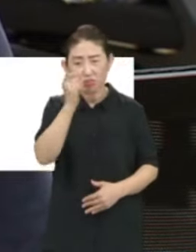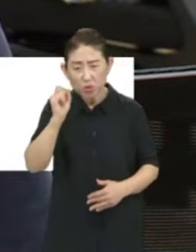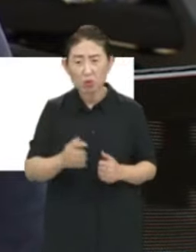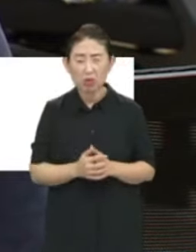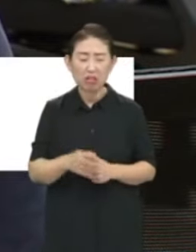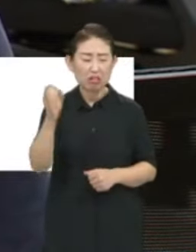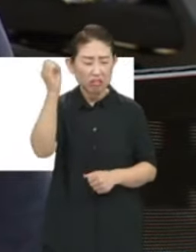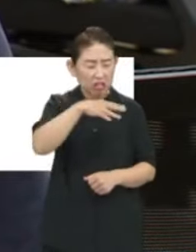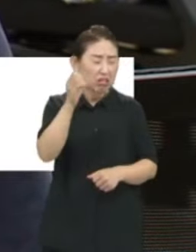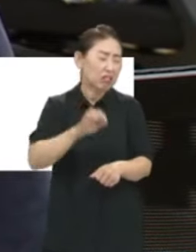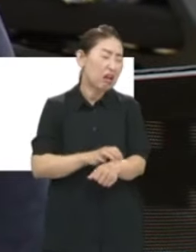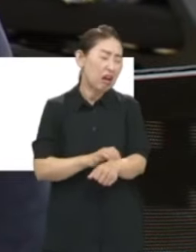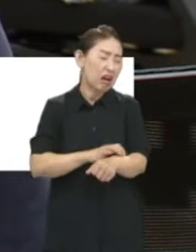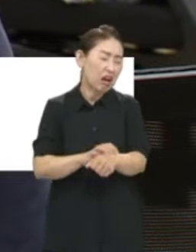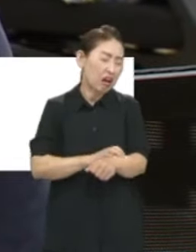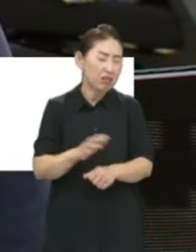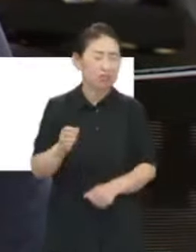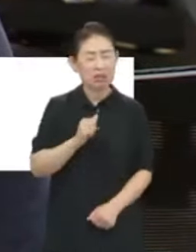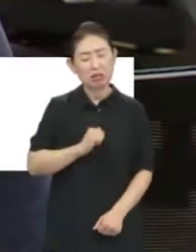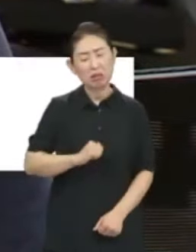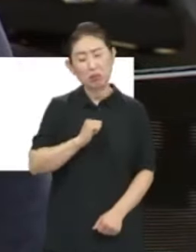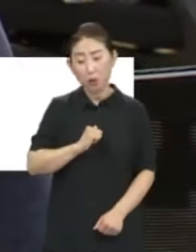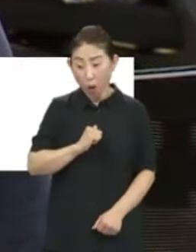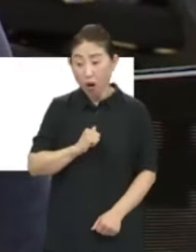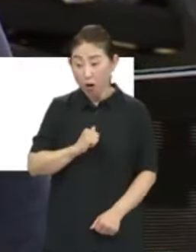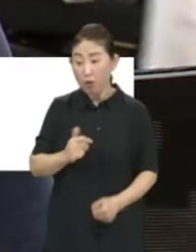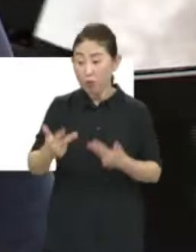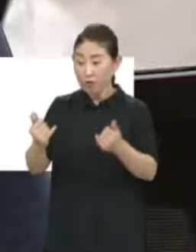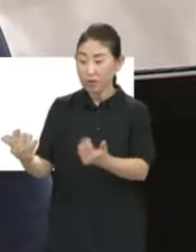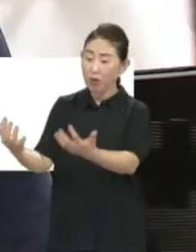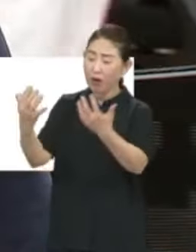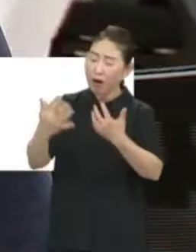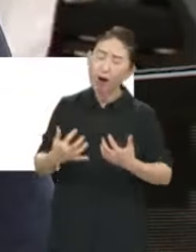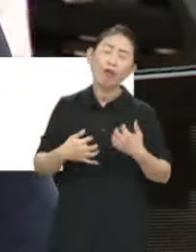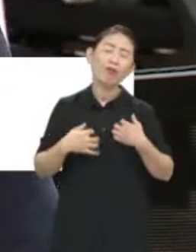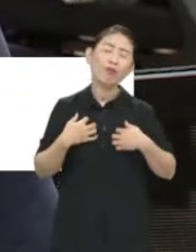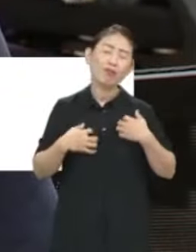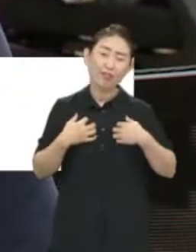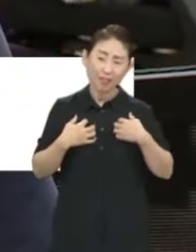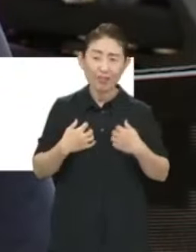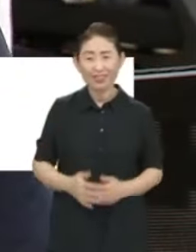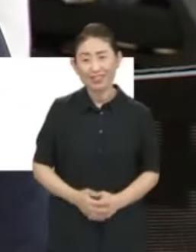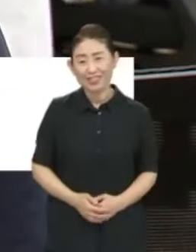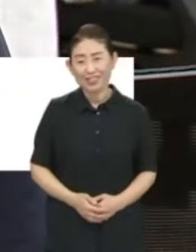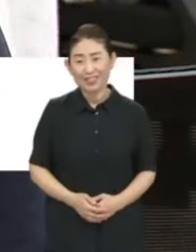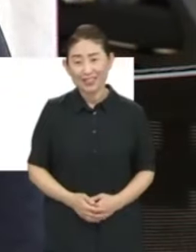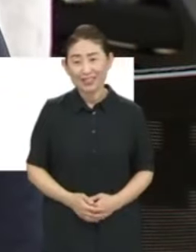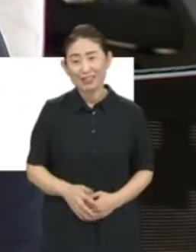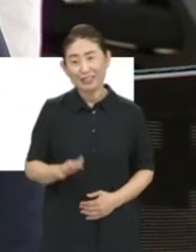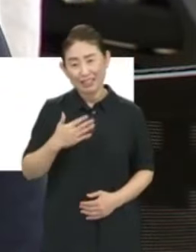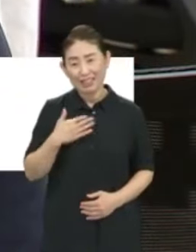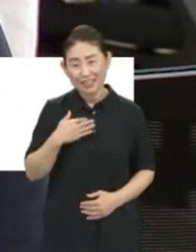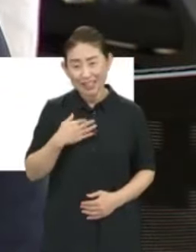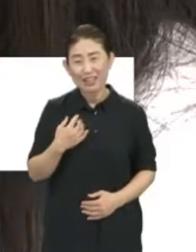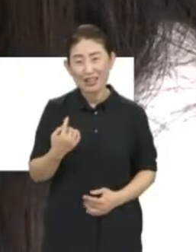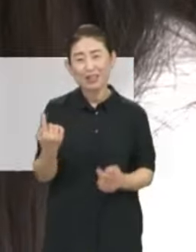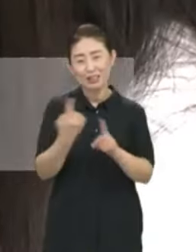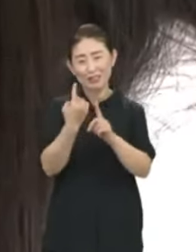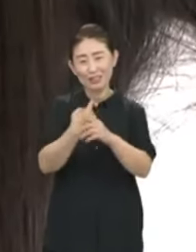가고 뭐 이런 사람들이 좀 있는데 아주 상당히 좋은 일을 하는 것 같아서 우선 뭐 저 자신도 뭐 간단한 치료를 받기 위해서